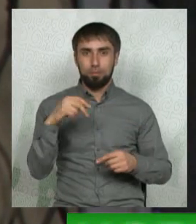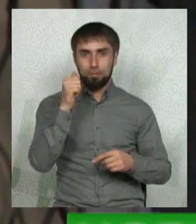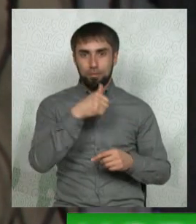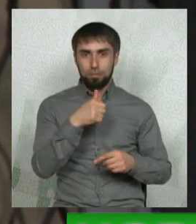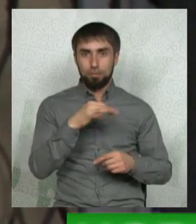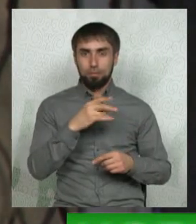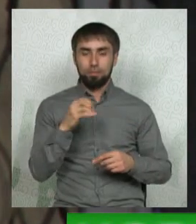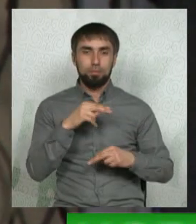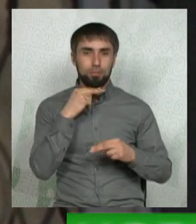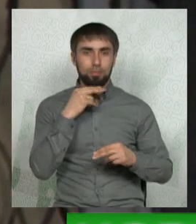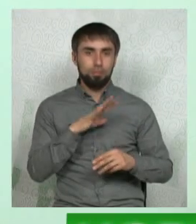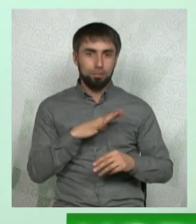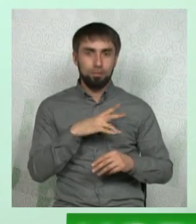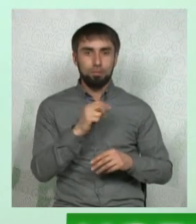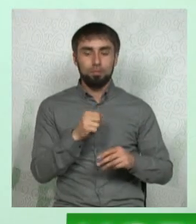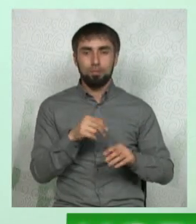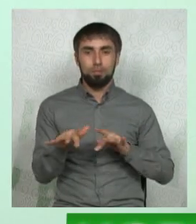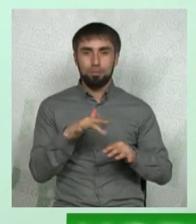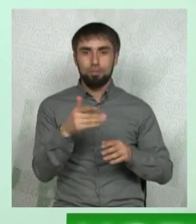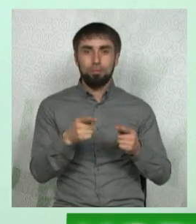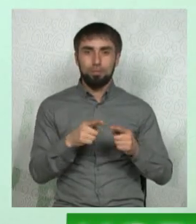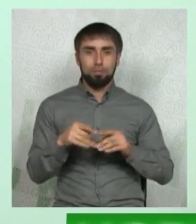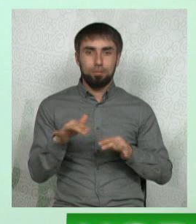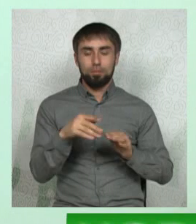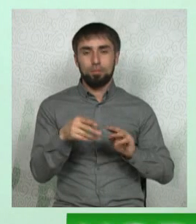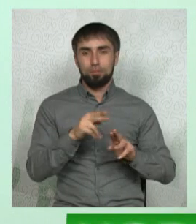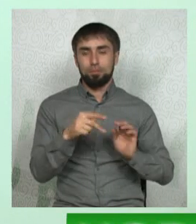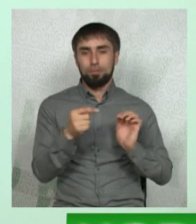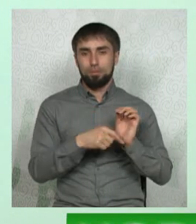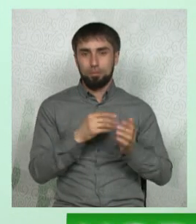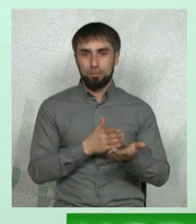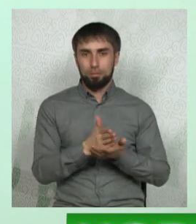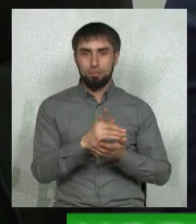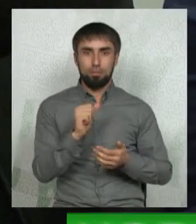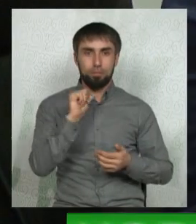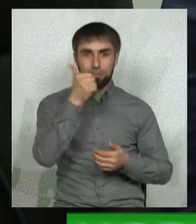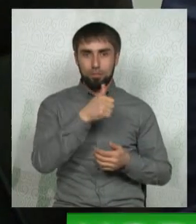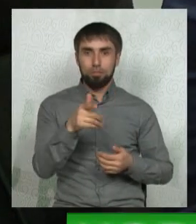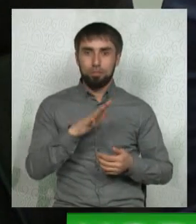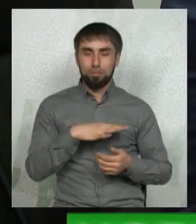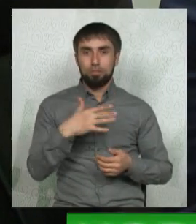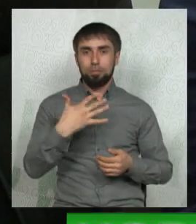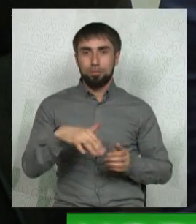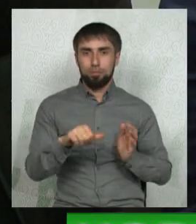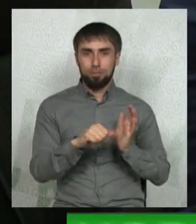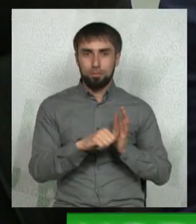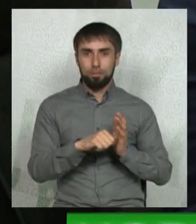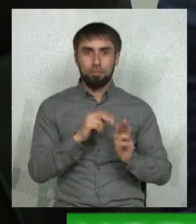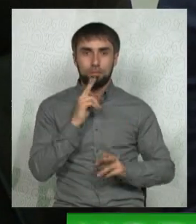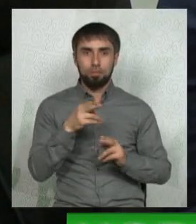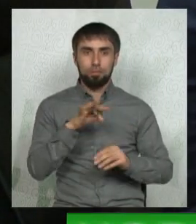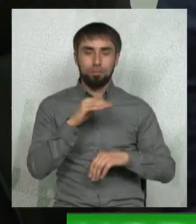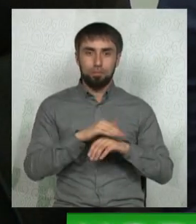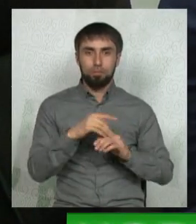2020-м особое внимание уделили расследованию уголовных дел коррупционной направленности. За год к ним поступило 56 сообщений по